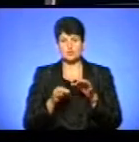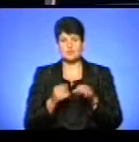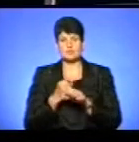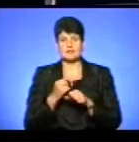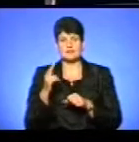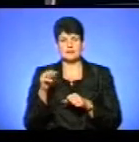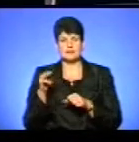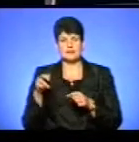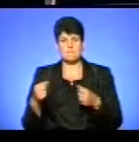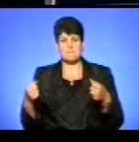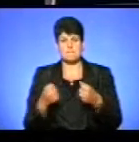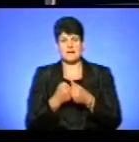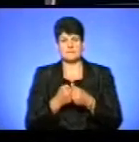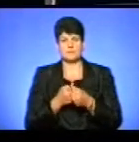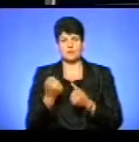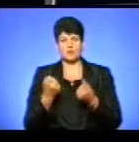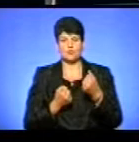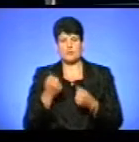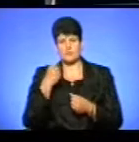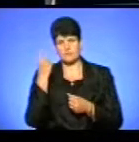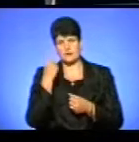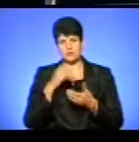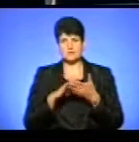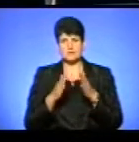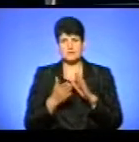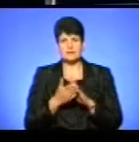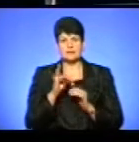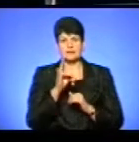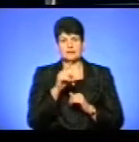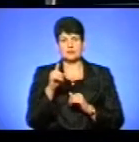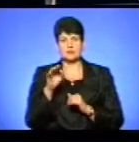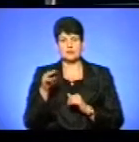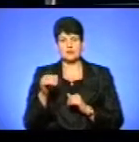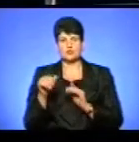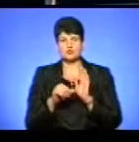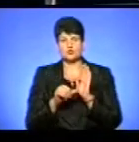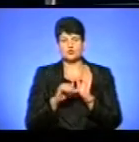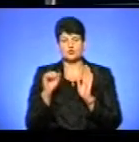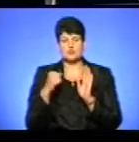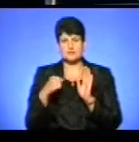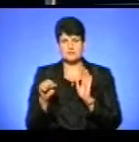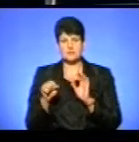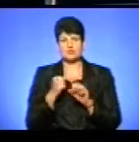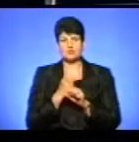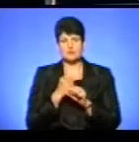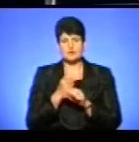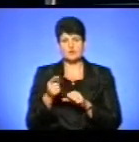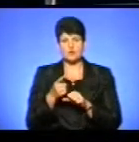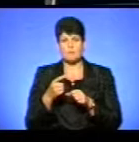ДТП та керування в нетверезому стані Наталії Зоткіної, яка 6 серпня вчинила у Тернополі